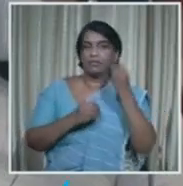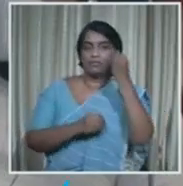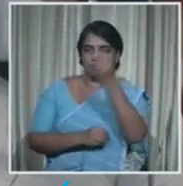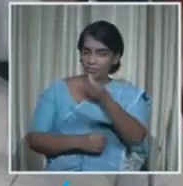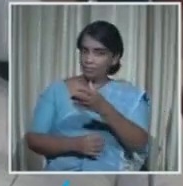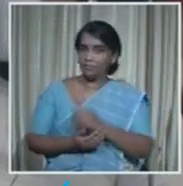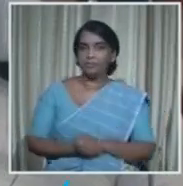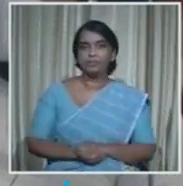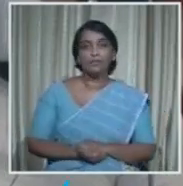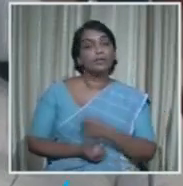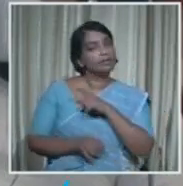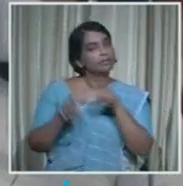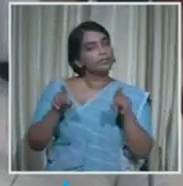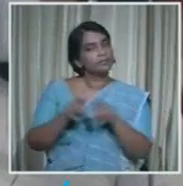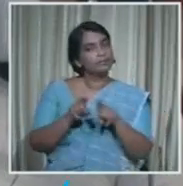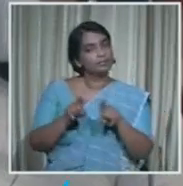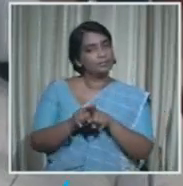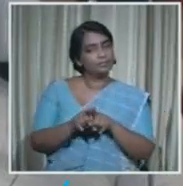තියෙනවා. ඒ වගේම